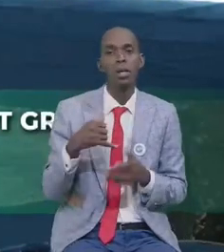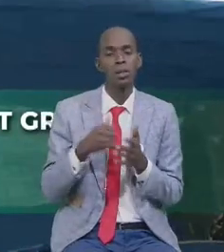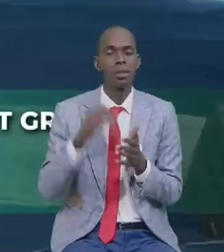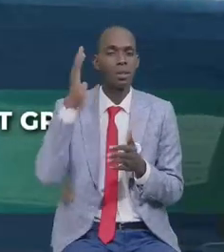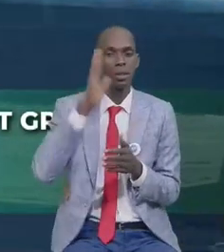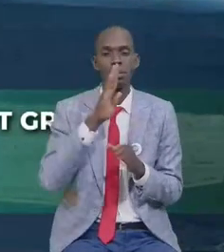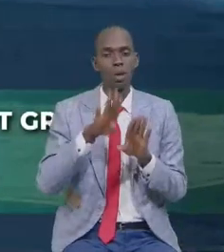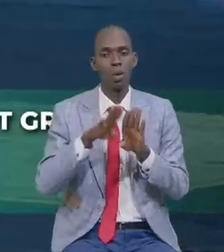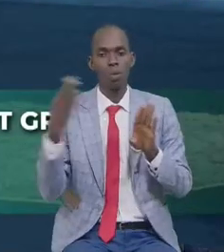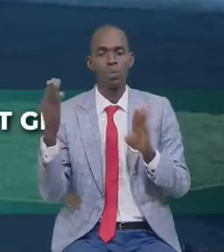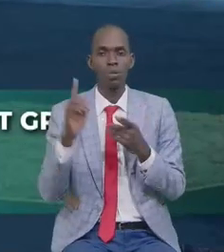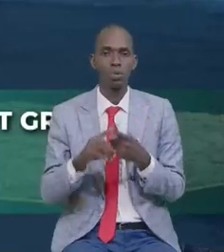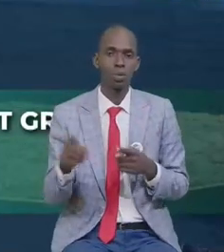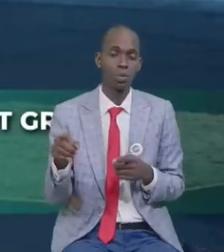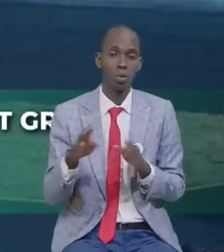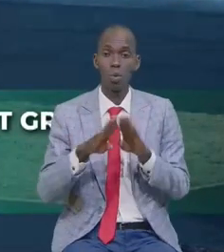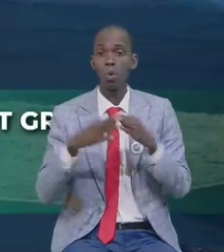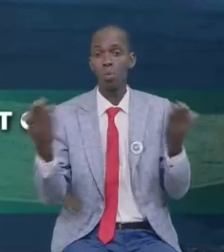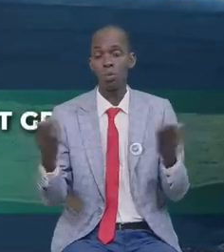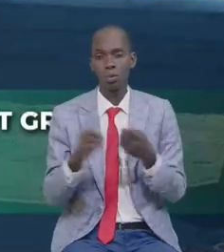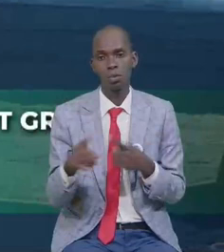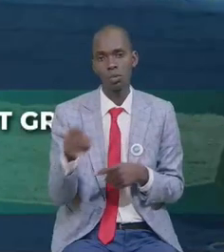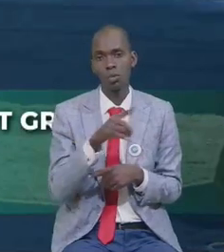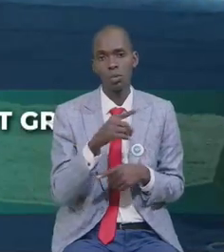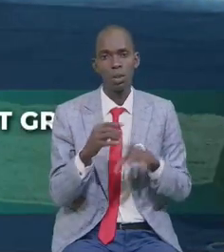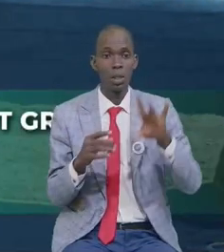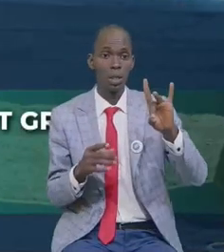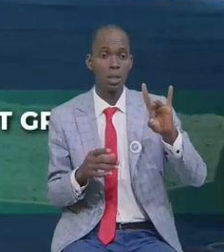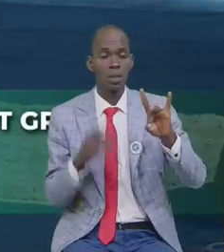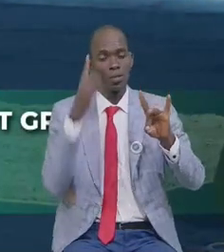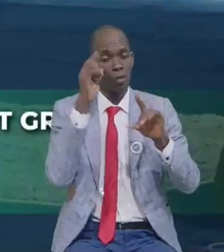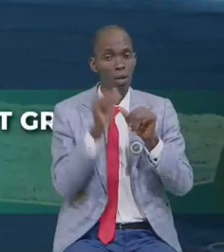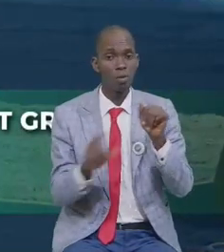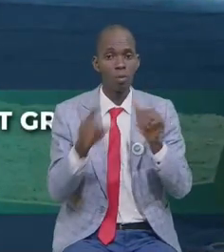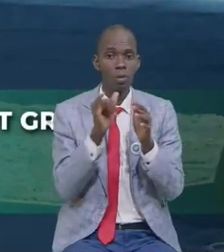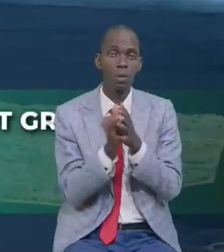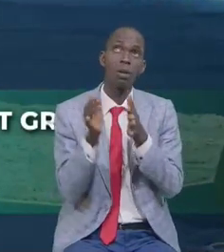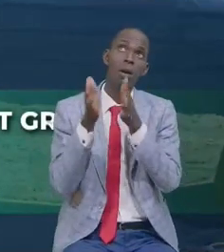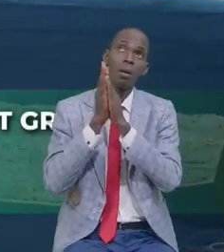ouvrira. Verset 8. Car quiconque demande reçoit.